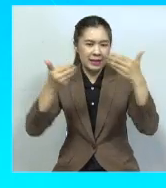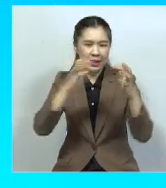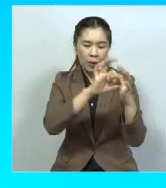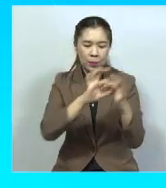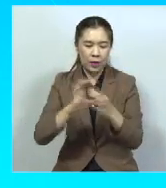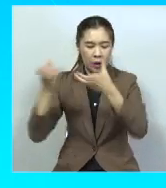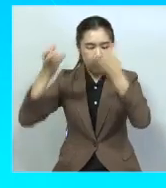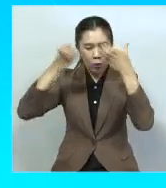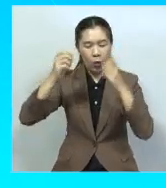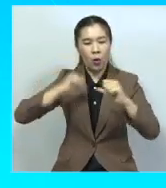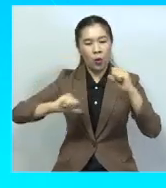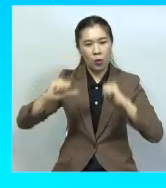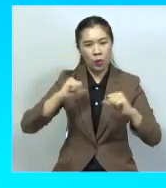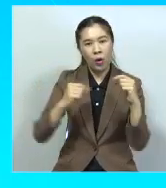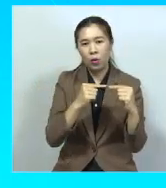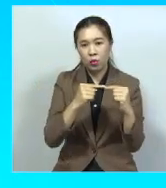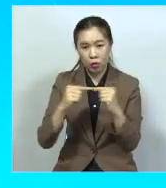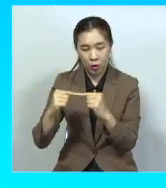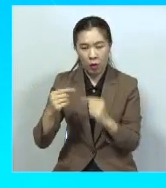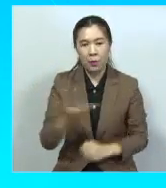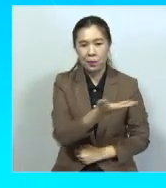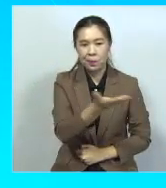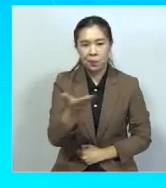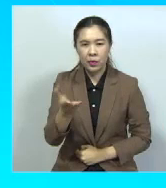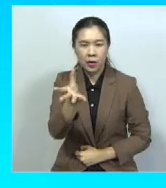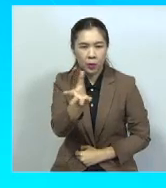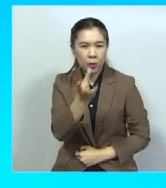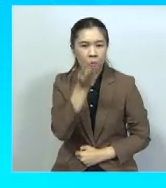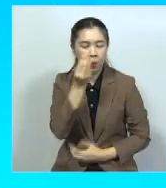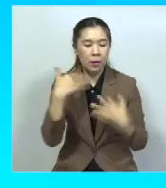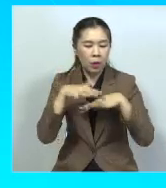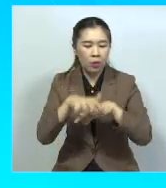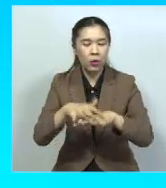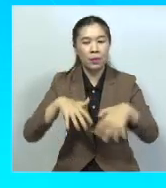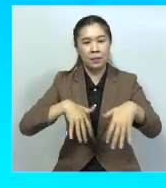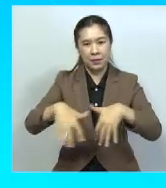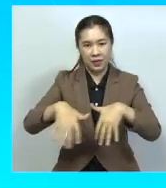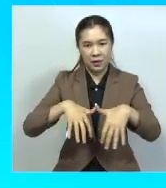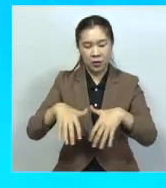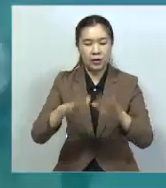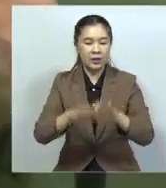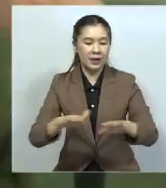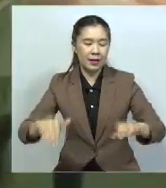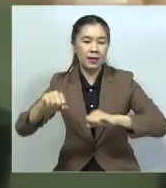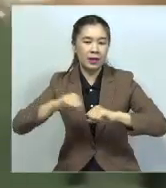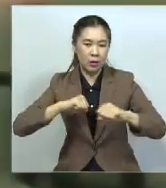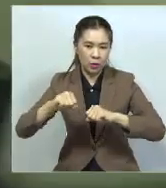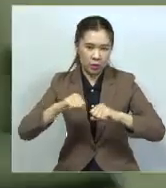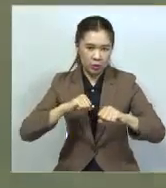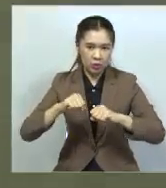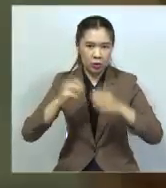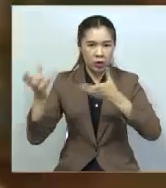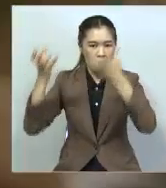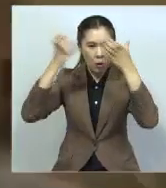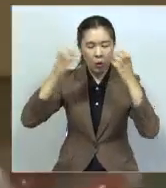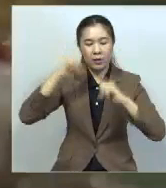การแสดงโขนอย่างต่อเนื่องเพื่อให้เกิดการรับรู้และการมีส่วนร่วมกับประชาชนตลอดจนเด็กและเยาวชนและจะนำโข